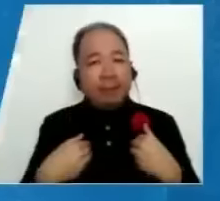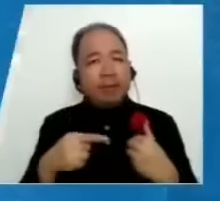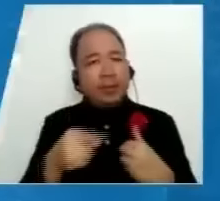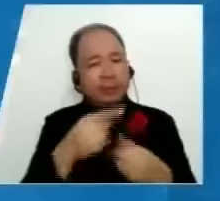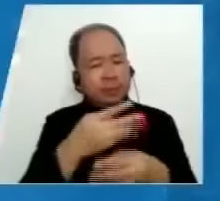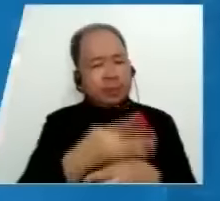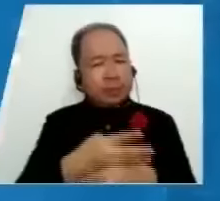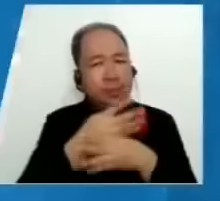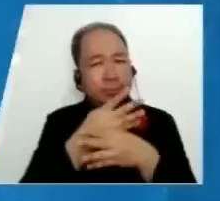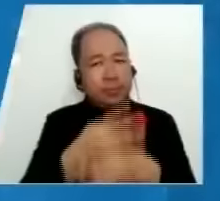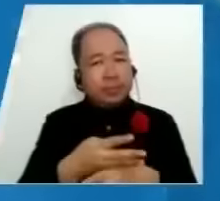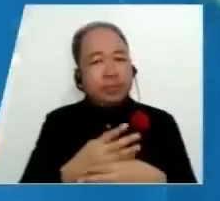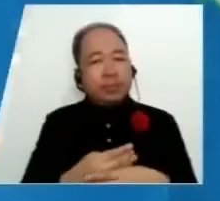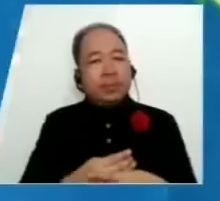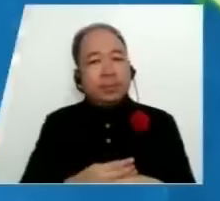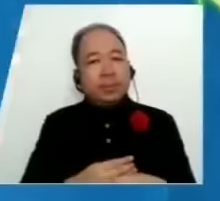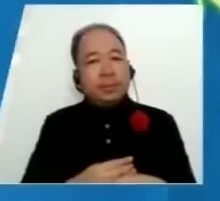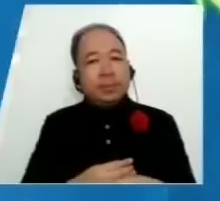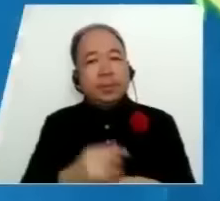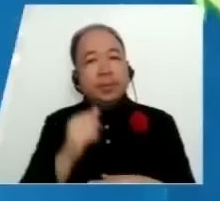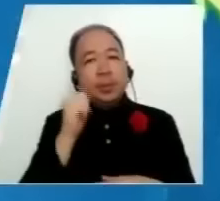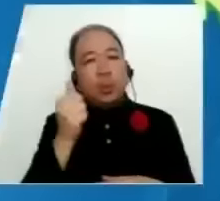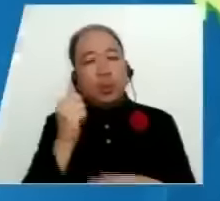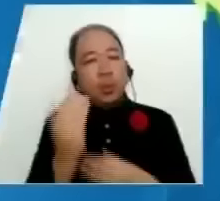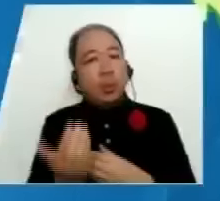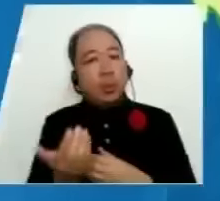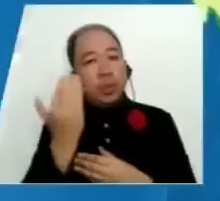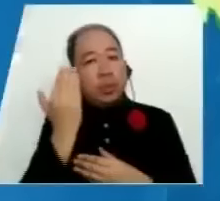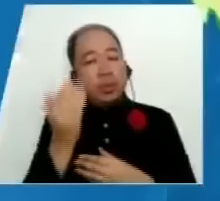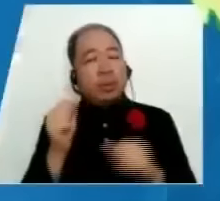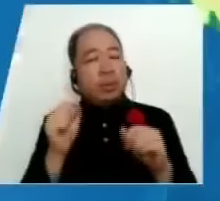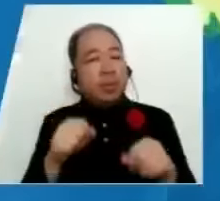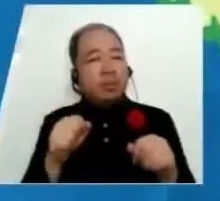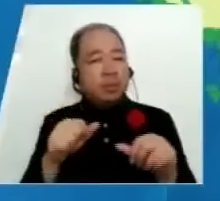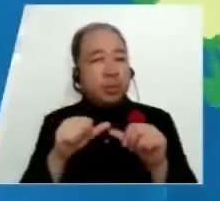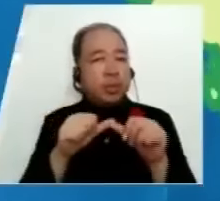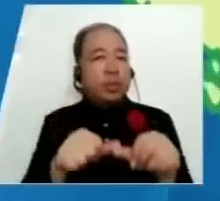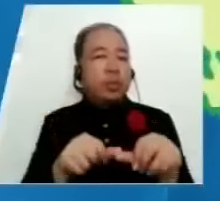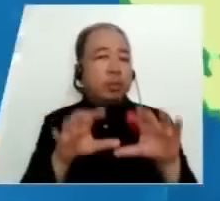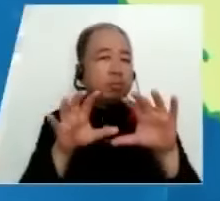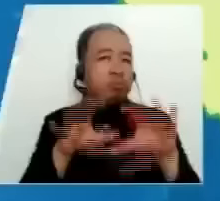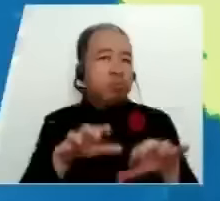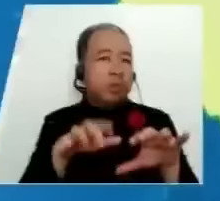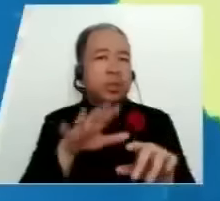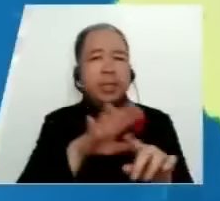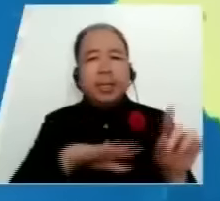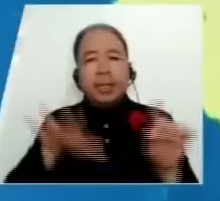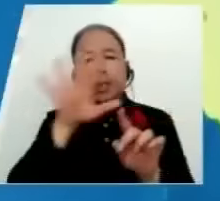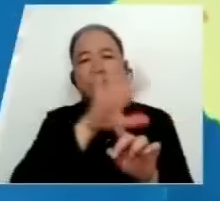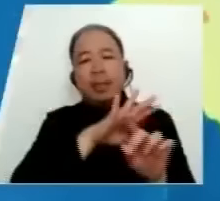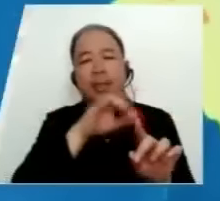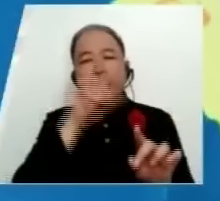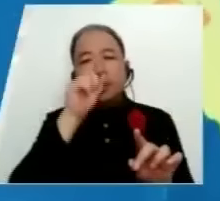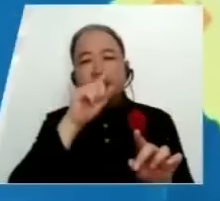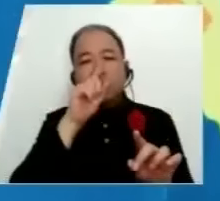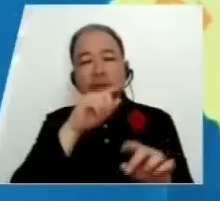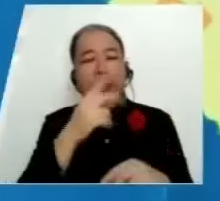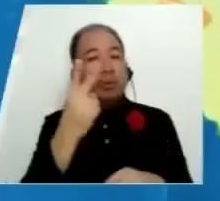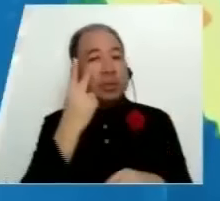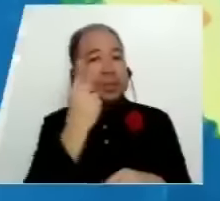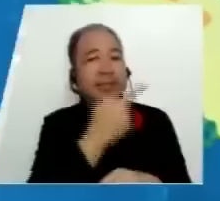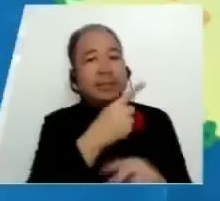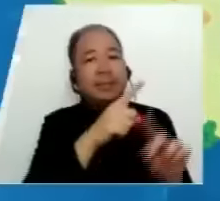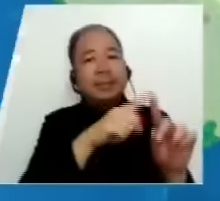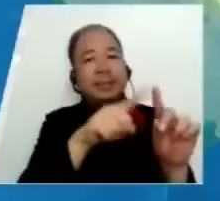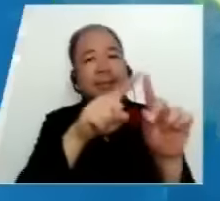mga kapuso. Bukas ng umaga, posibleng ulanin pa rin ang halos buong Luzon. Kitang-kita po dito, meron pa rin pong iba't ibang kulay sa